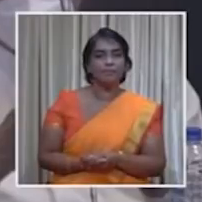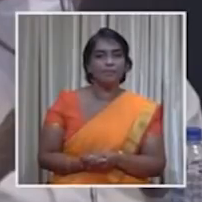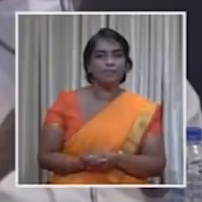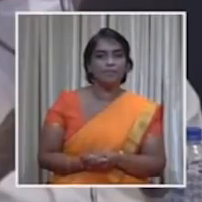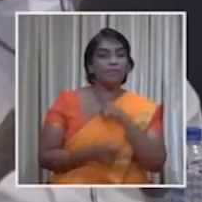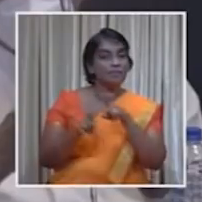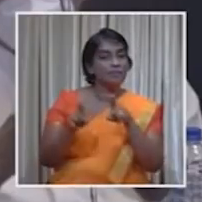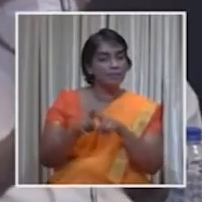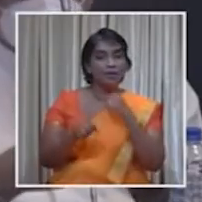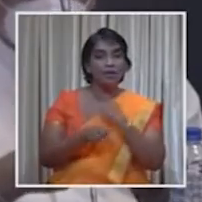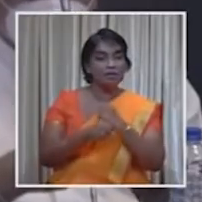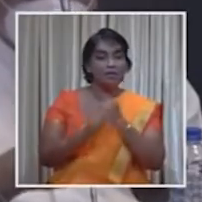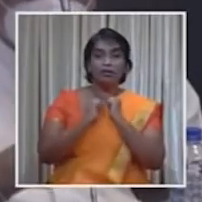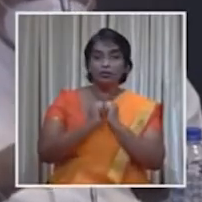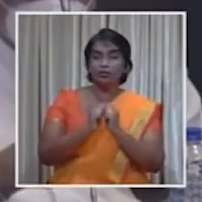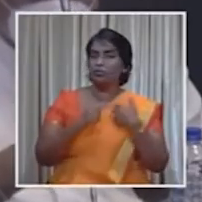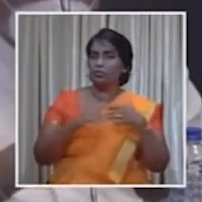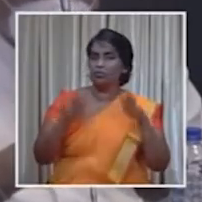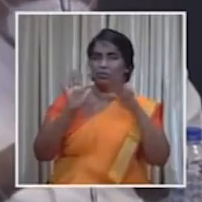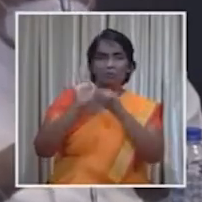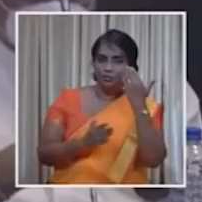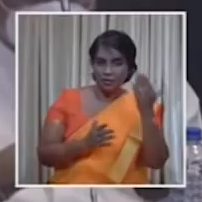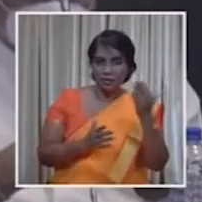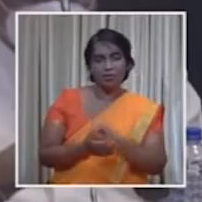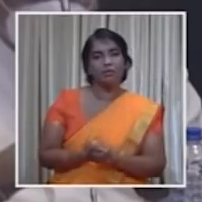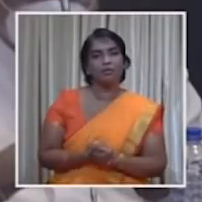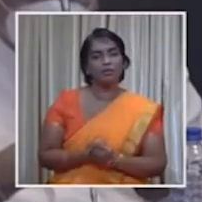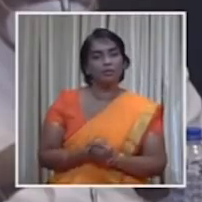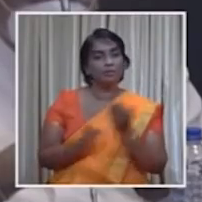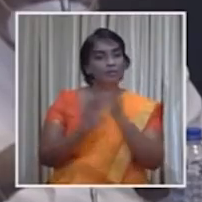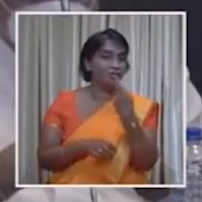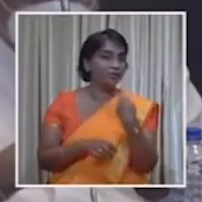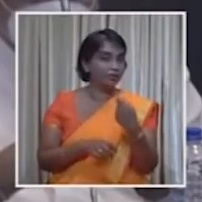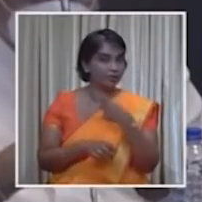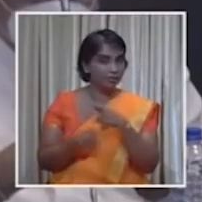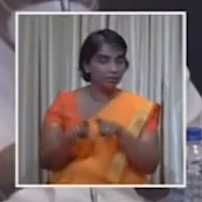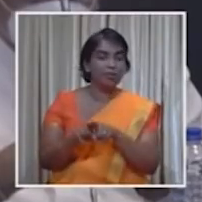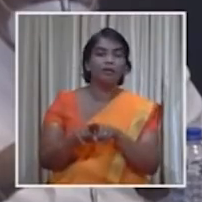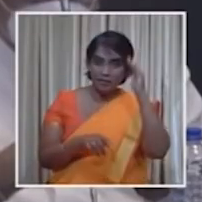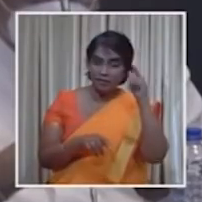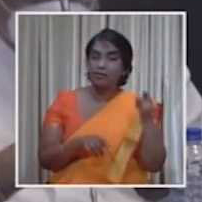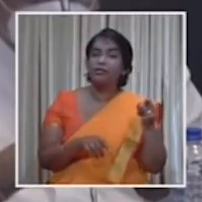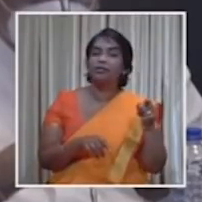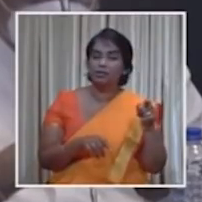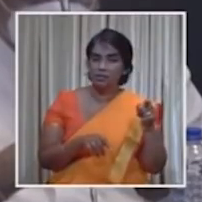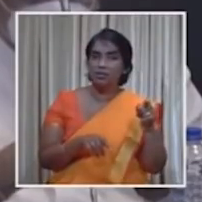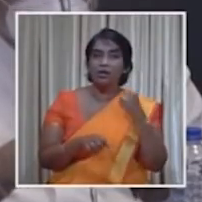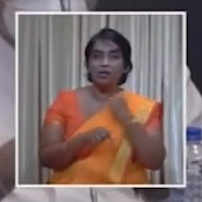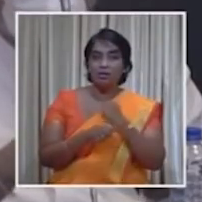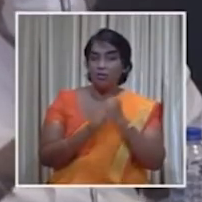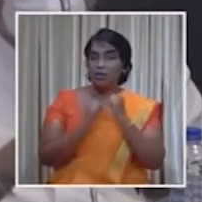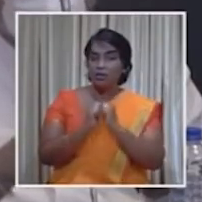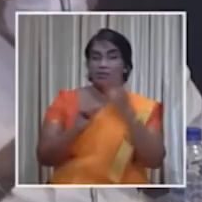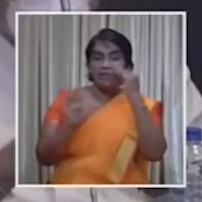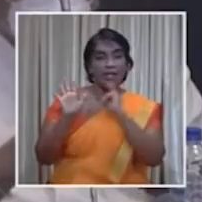එමණිවර රාජ්‍ය සේවකයාට පුදුම විදියට හැල්ලු කිරීමට ලක් කරනවා අපි දැක්ක. එදා විශ්‍රාමිකීන්ගේ විශ්‍රාම යන වයස රාජ්‍ය සේවයේ 60